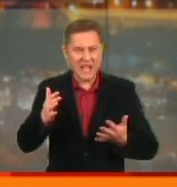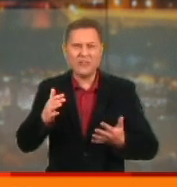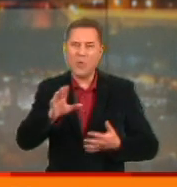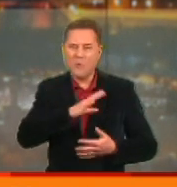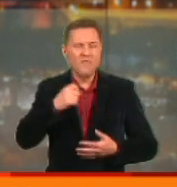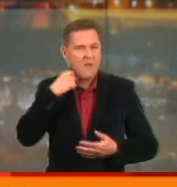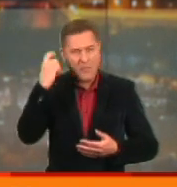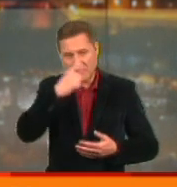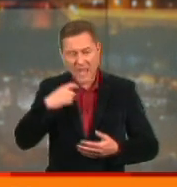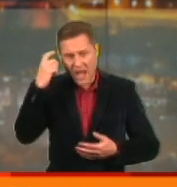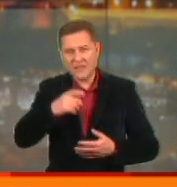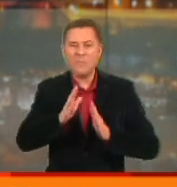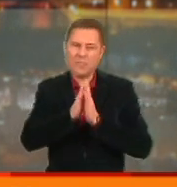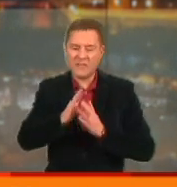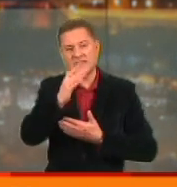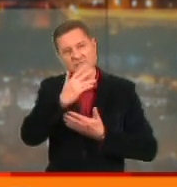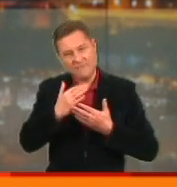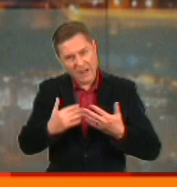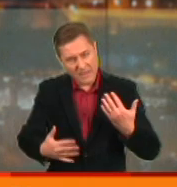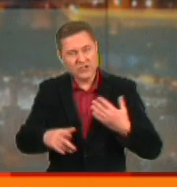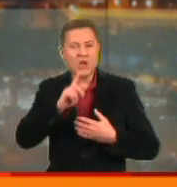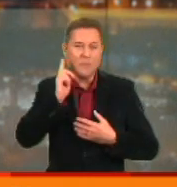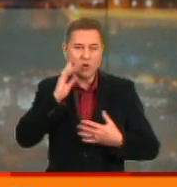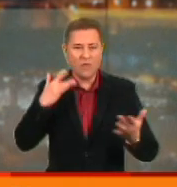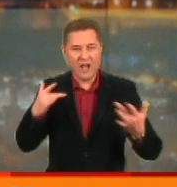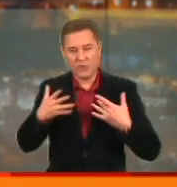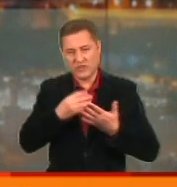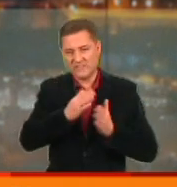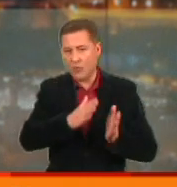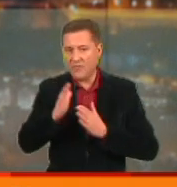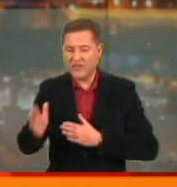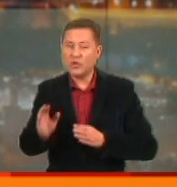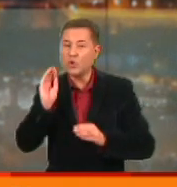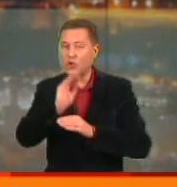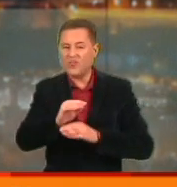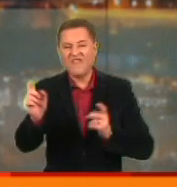був п'яним, одначе попросив вибачення в молодого актора за свою поведінку і додав,